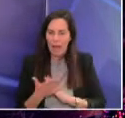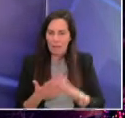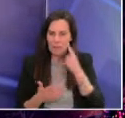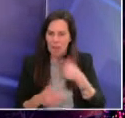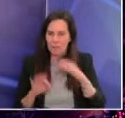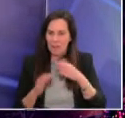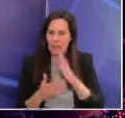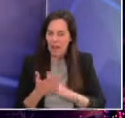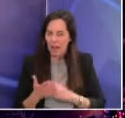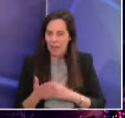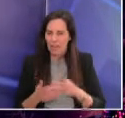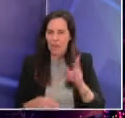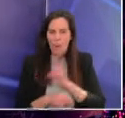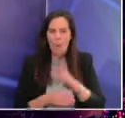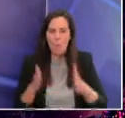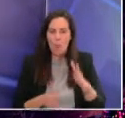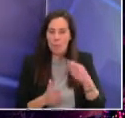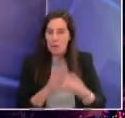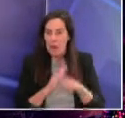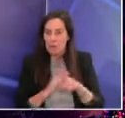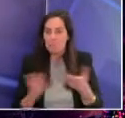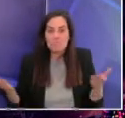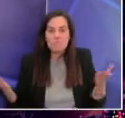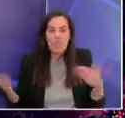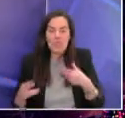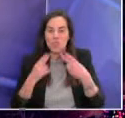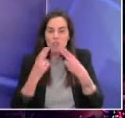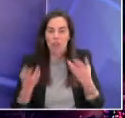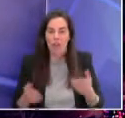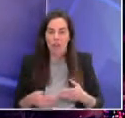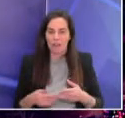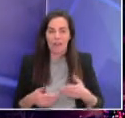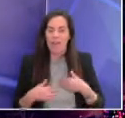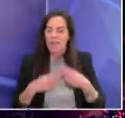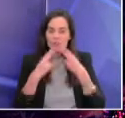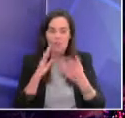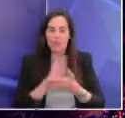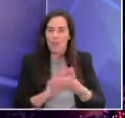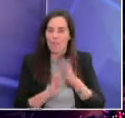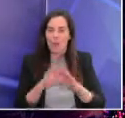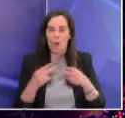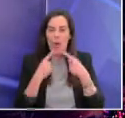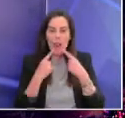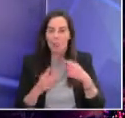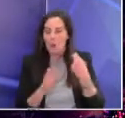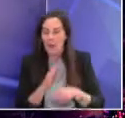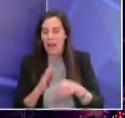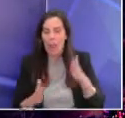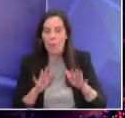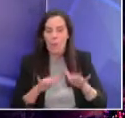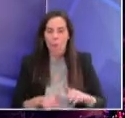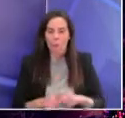לי אמיתיים, חלק בטוח בוטים. האם הוא קנה את זה? וואלה, אין לי תשובה. הכל על הבוטים. אין לי תשובה, אני לא יכול להגיד לכם האם הוא קנה בוטים או לא.